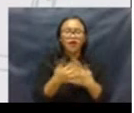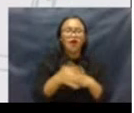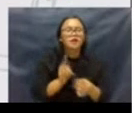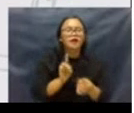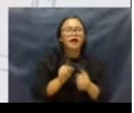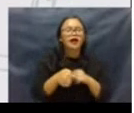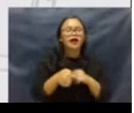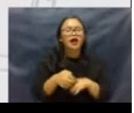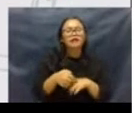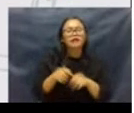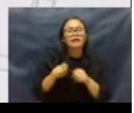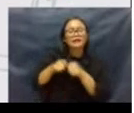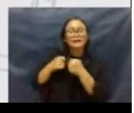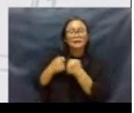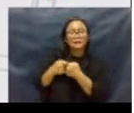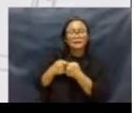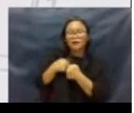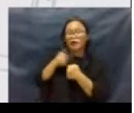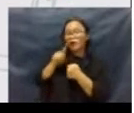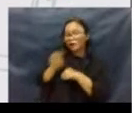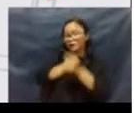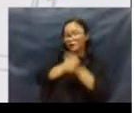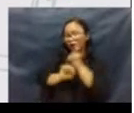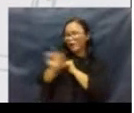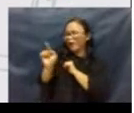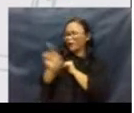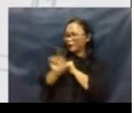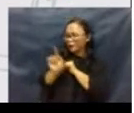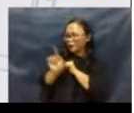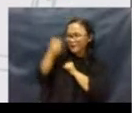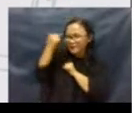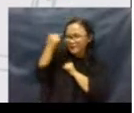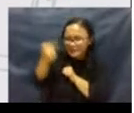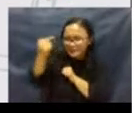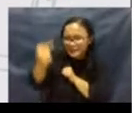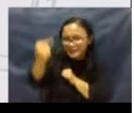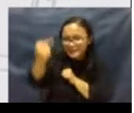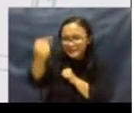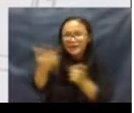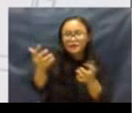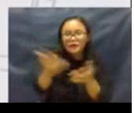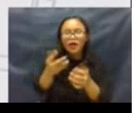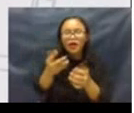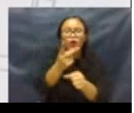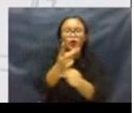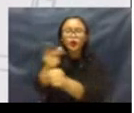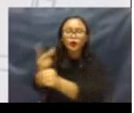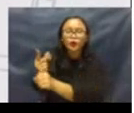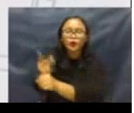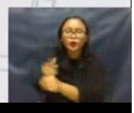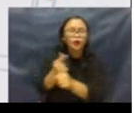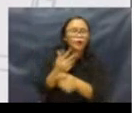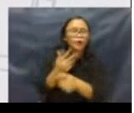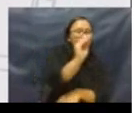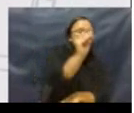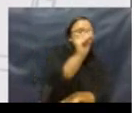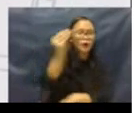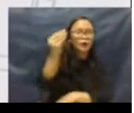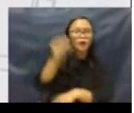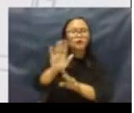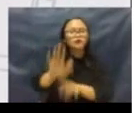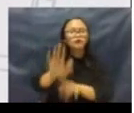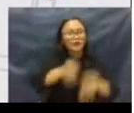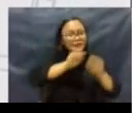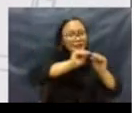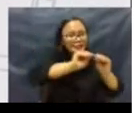harus mempraktikkan ini secara konsisten kepada para guru dan pemimpin sebelum mereka